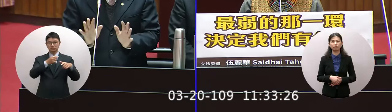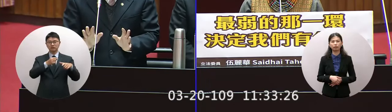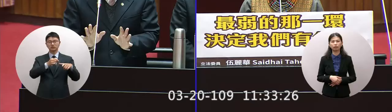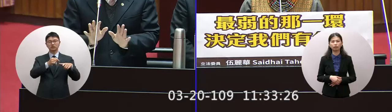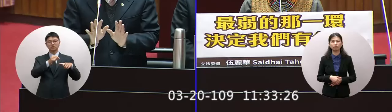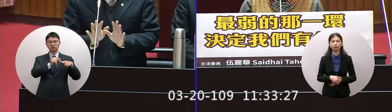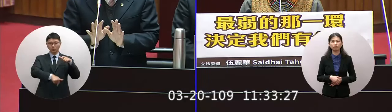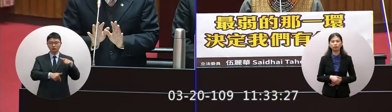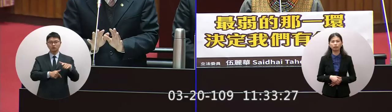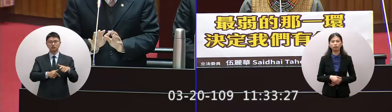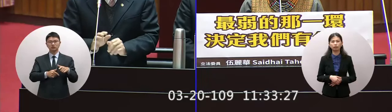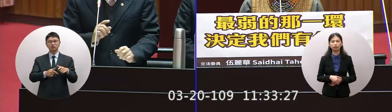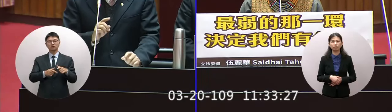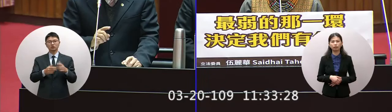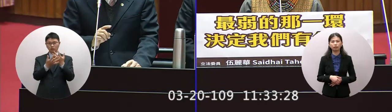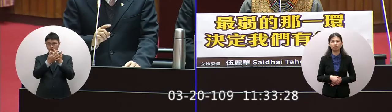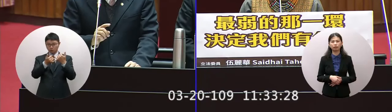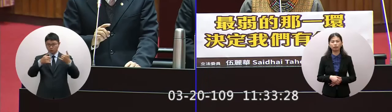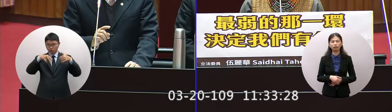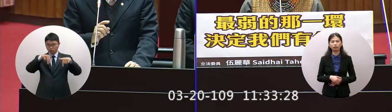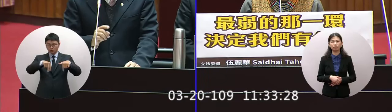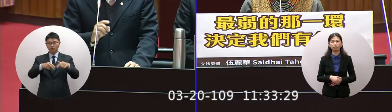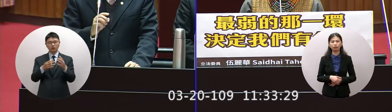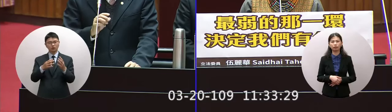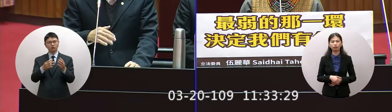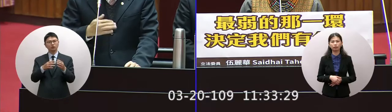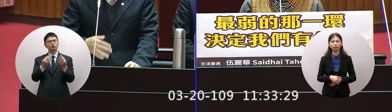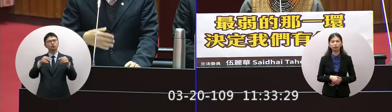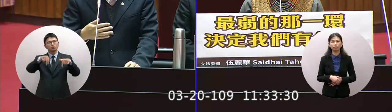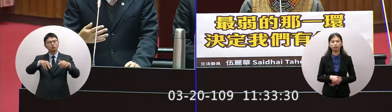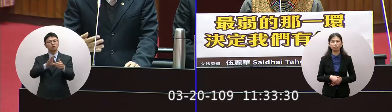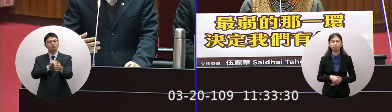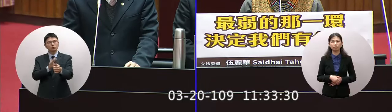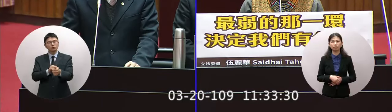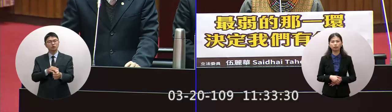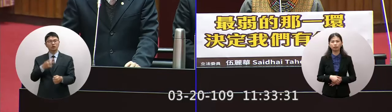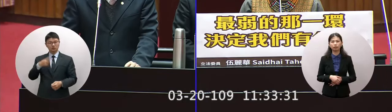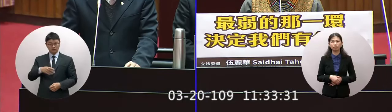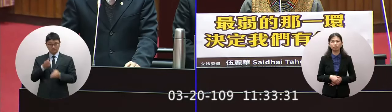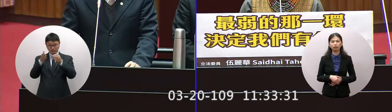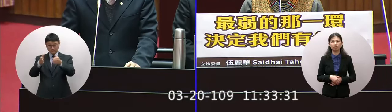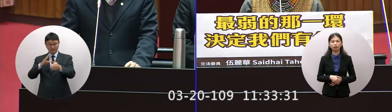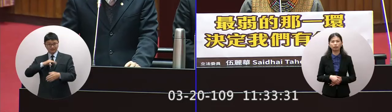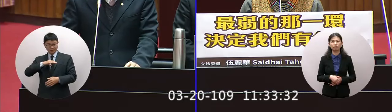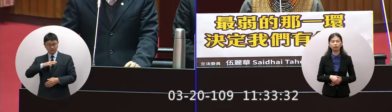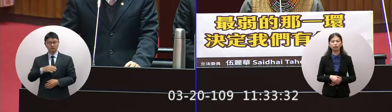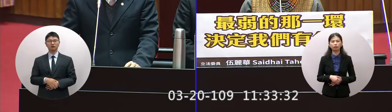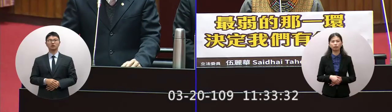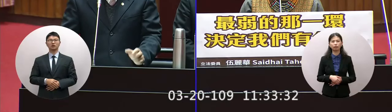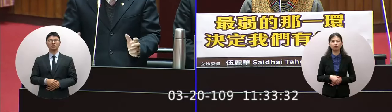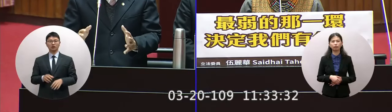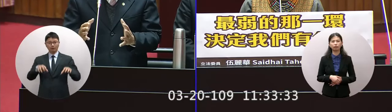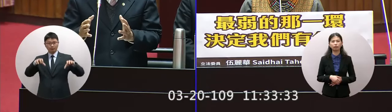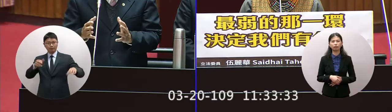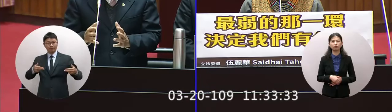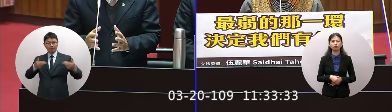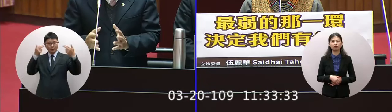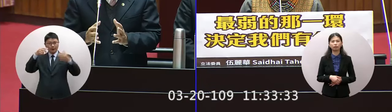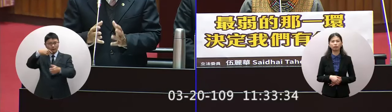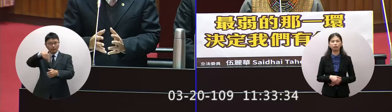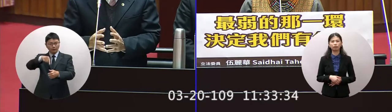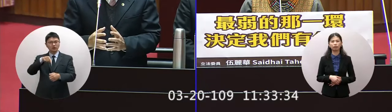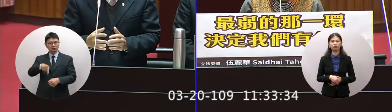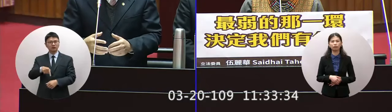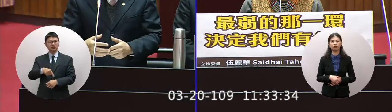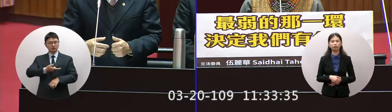学习大家已经做了这个准备。那更重要的是对于老师在应用数位远距教学的这种